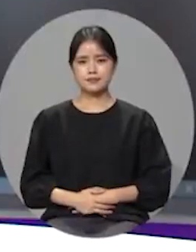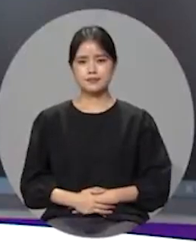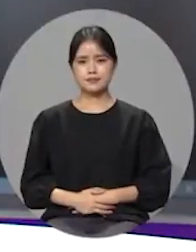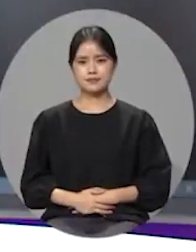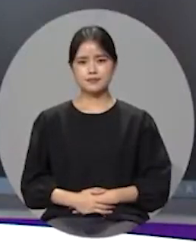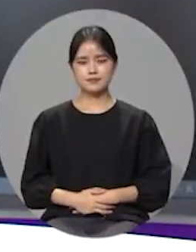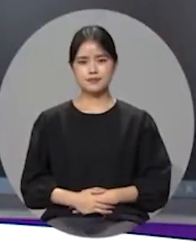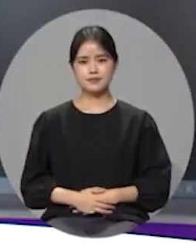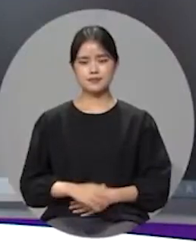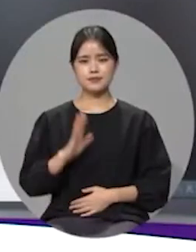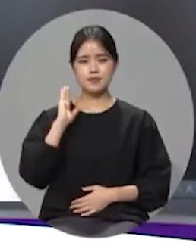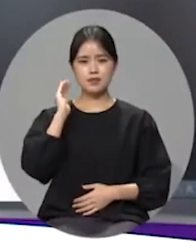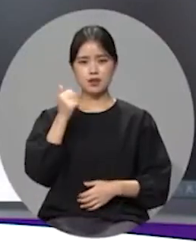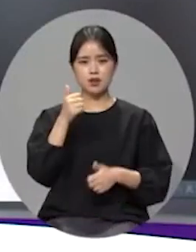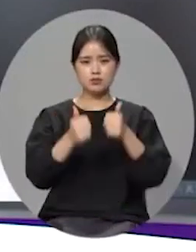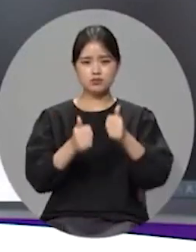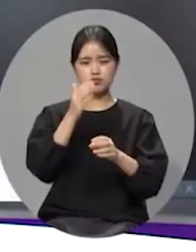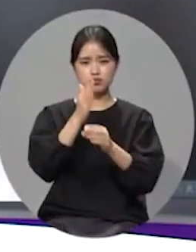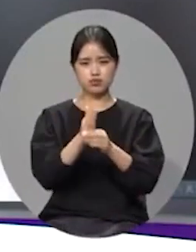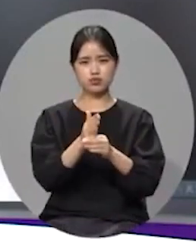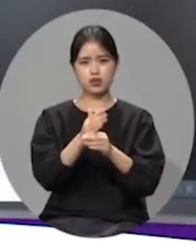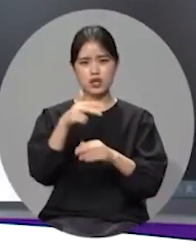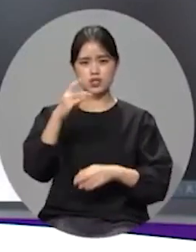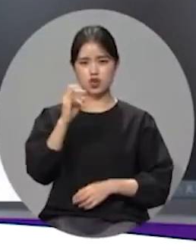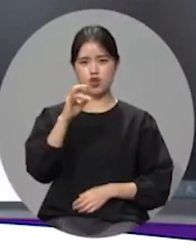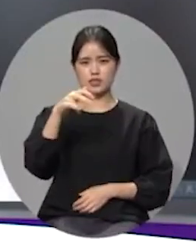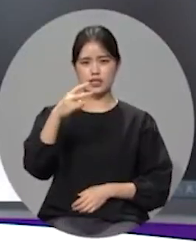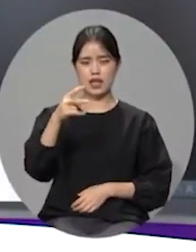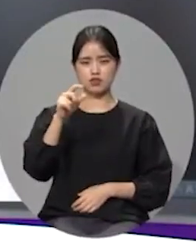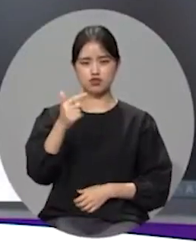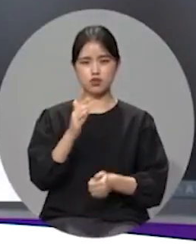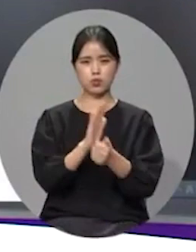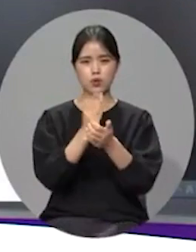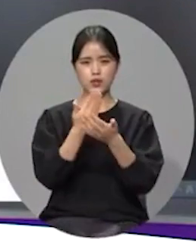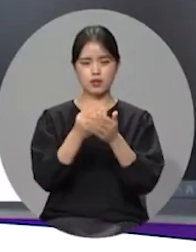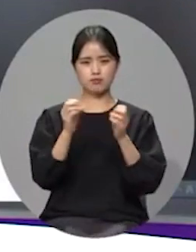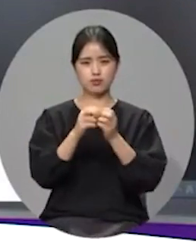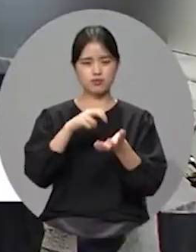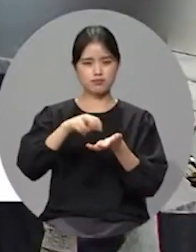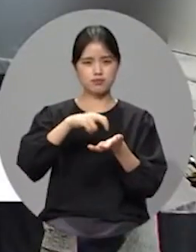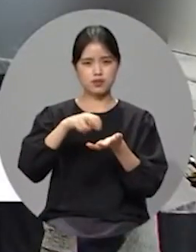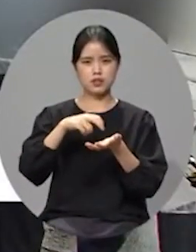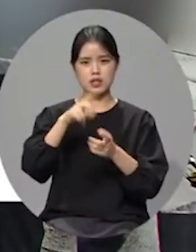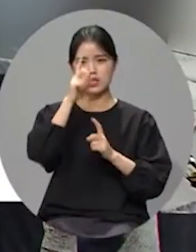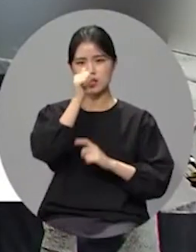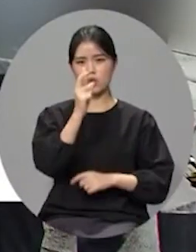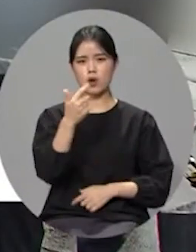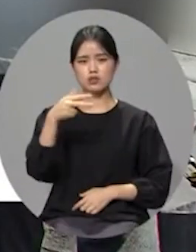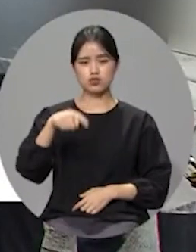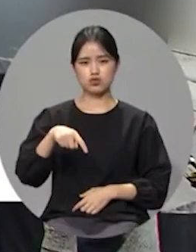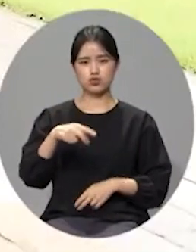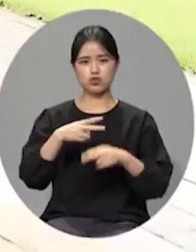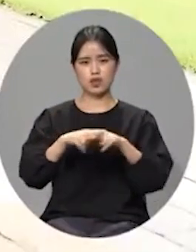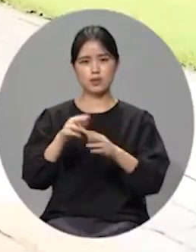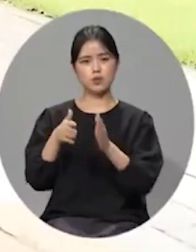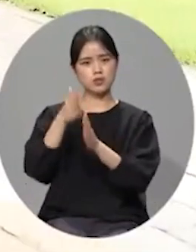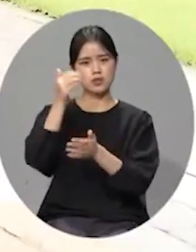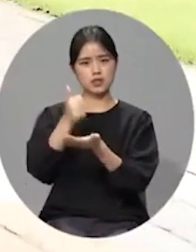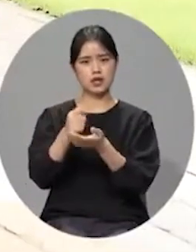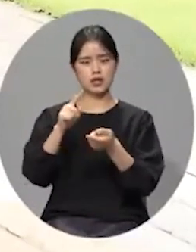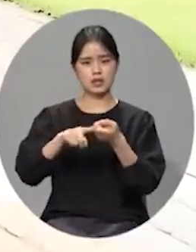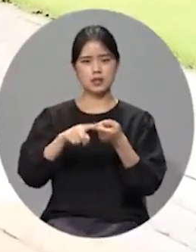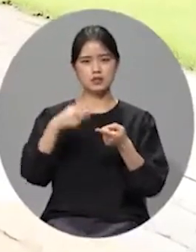태선 예비경선 기간에 정세균 후보 지지를 호소하는 문자를 보낸 이 관주 남은 시장에 대해 경찰이 수사에